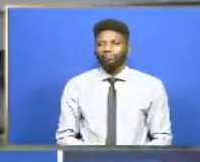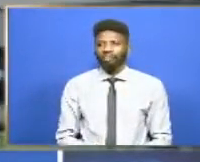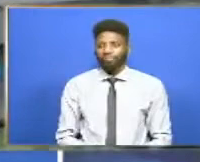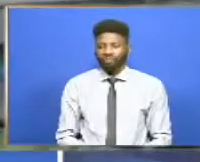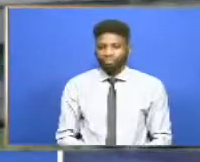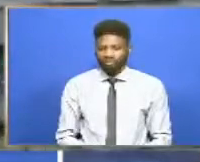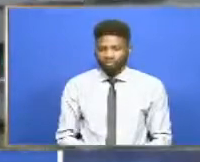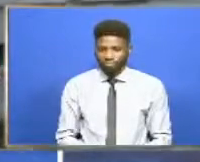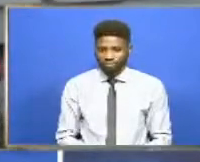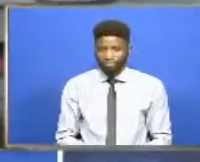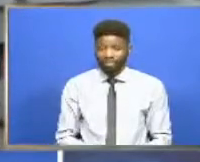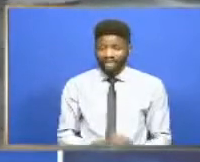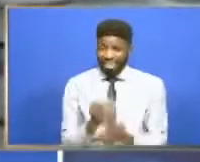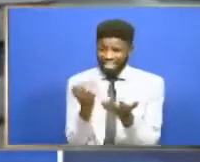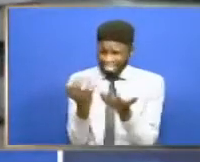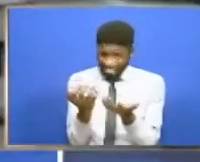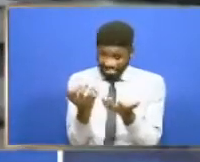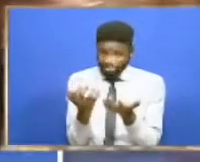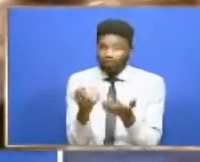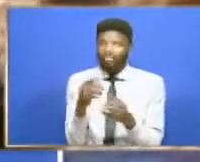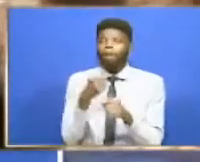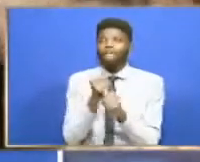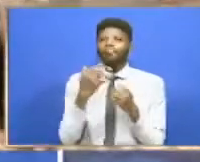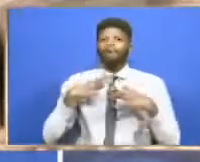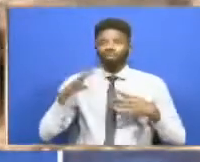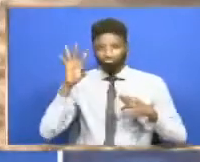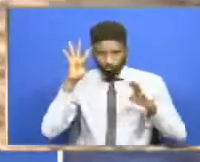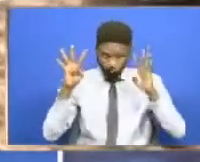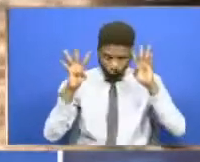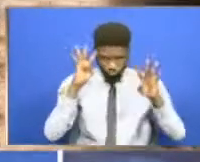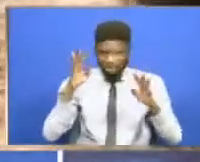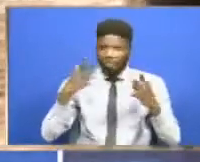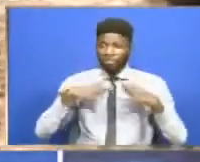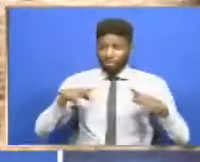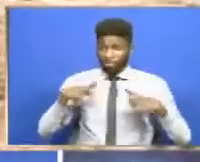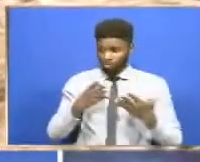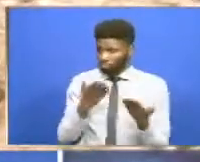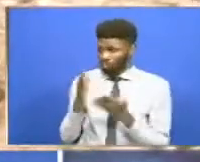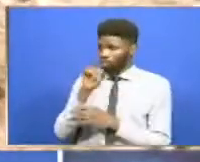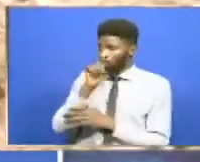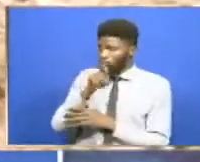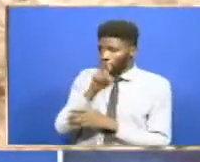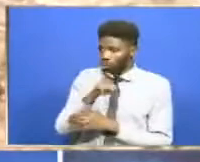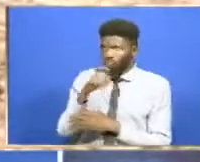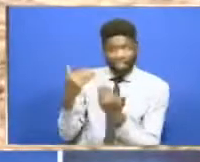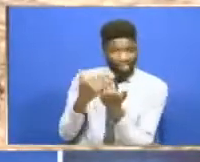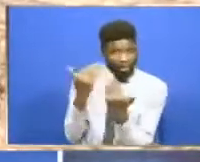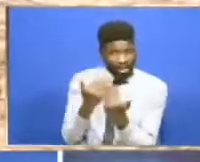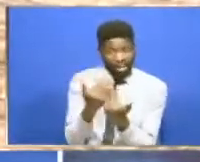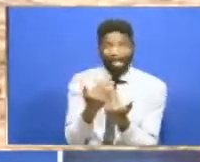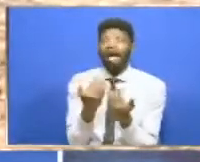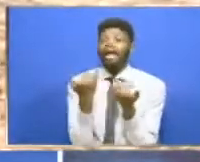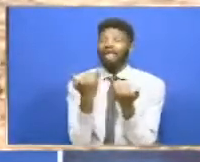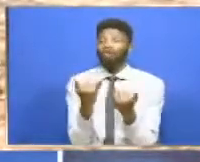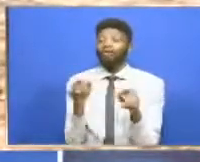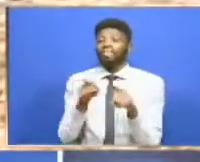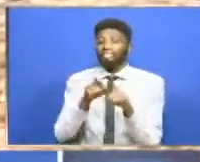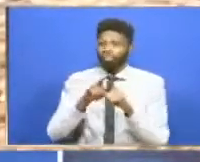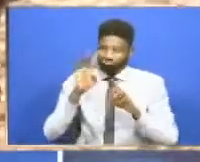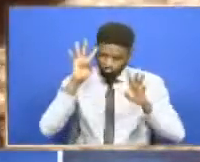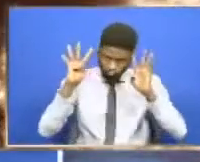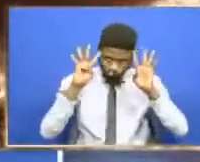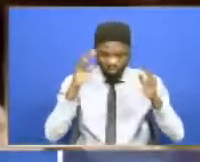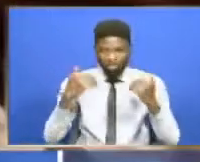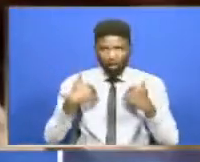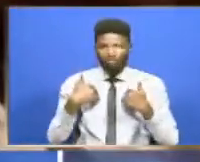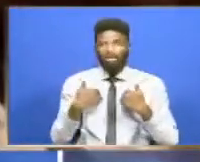Mahitaji huzua uvumbuzi na wafugaji wa kuku wanatumia njia hii mpya ili kujipatia mapato zaidi katika mazingira